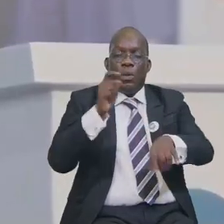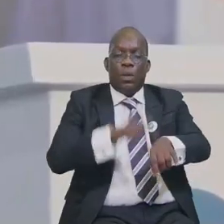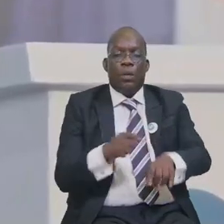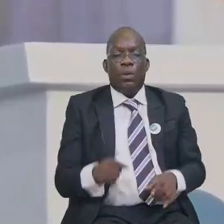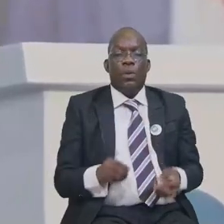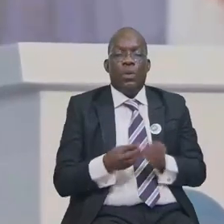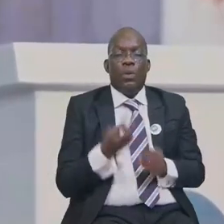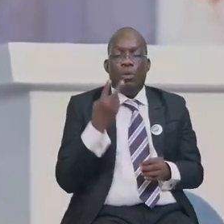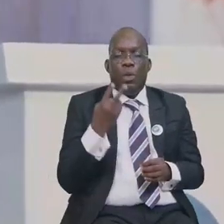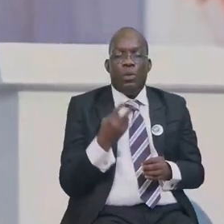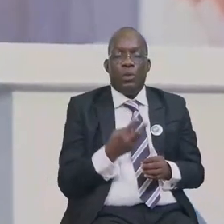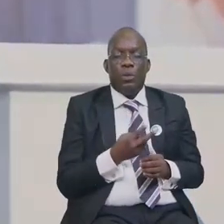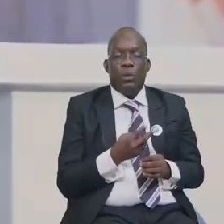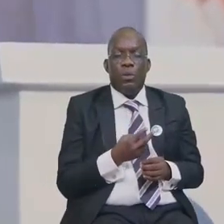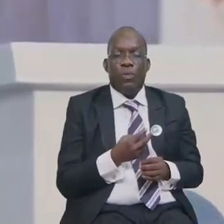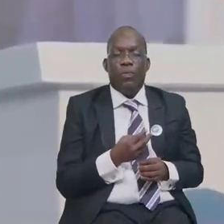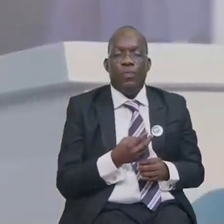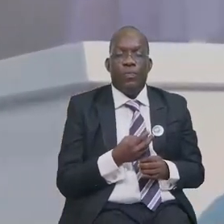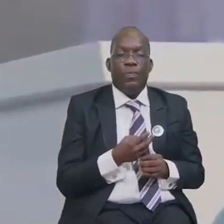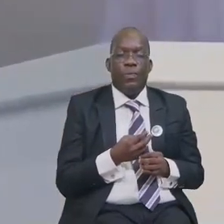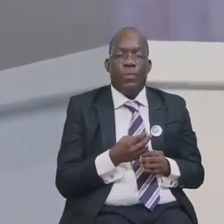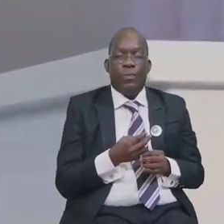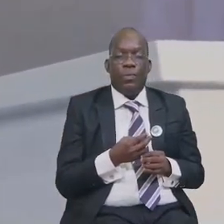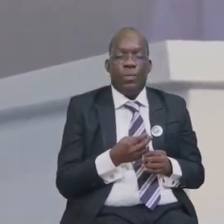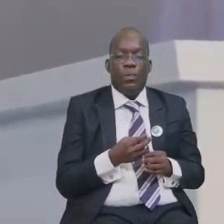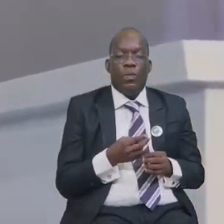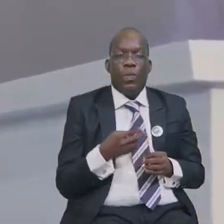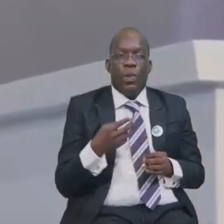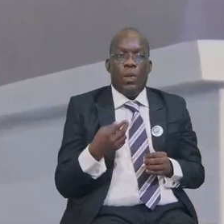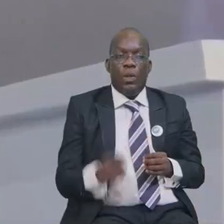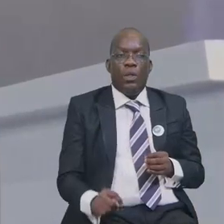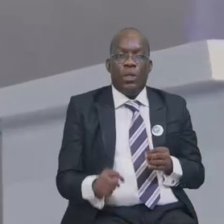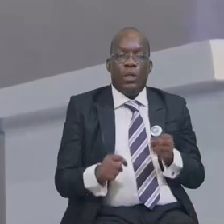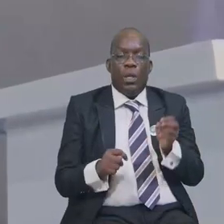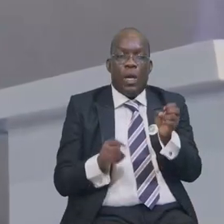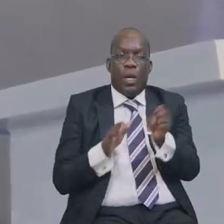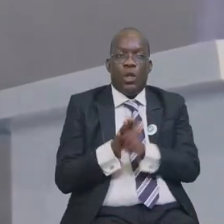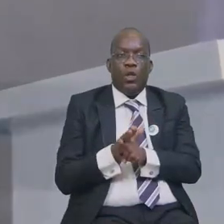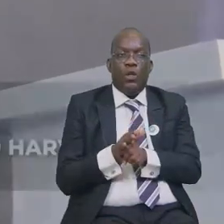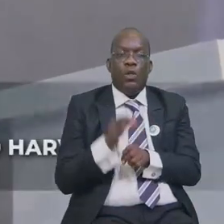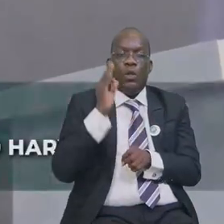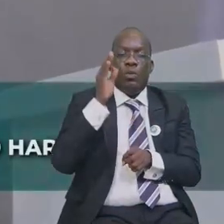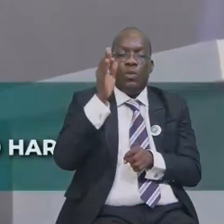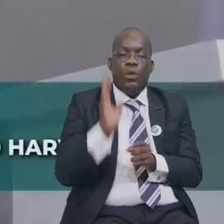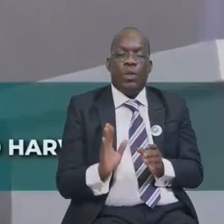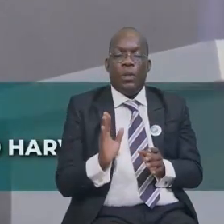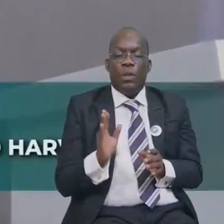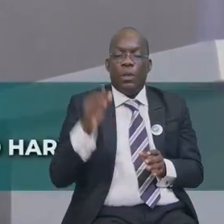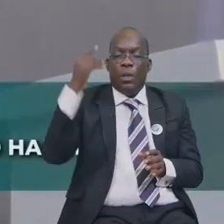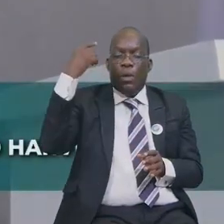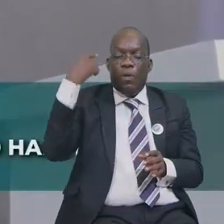élément, les prédicateurs revêtus pour la moisson